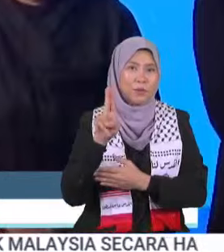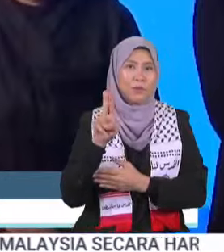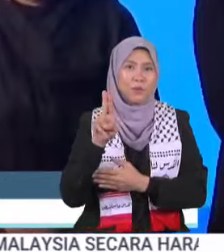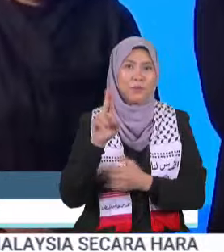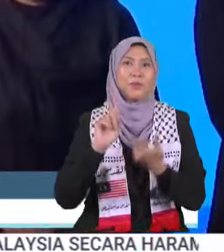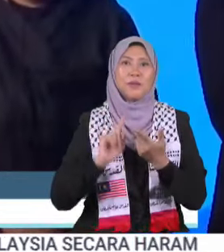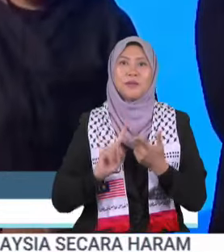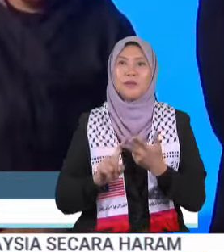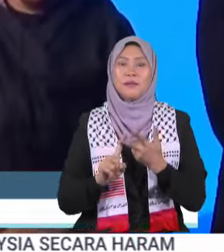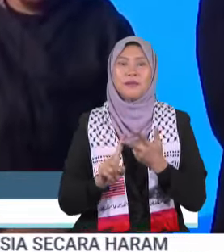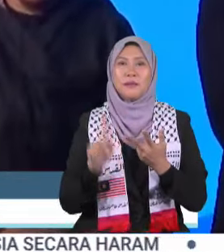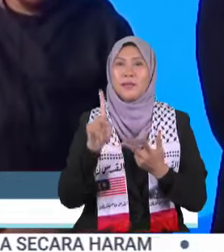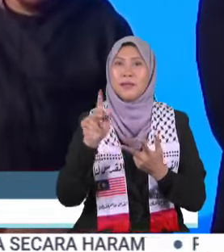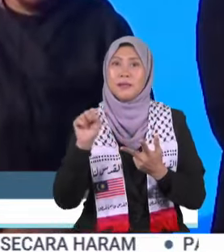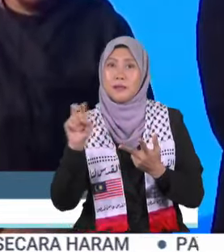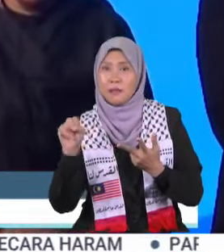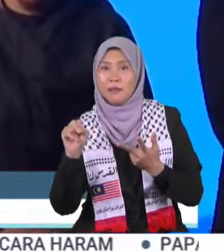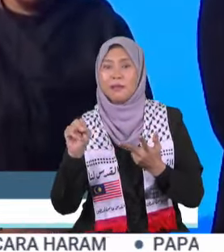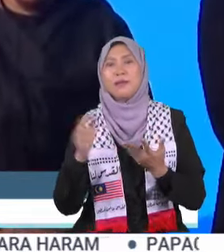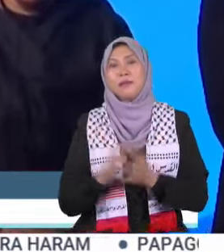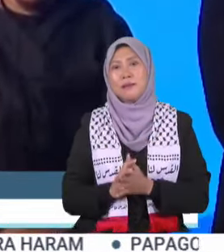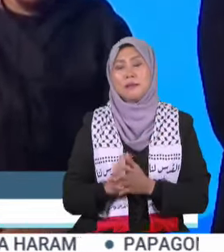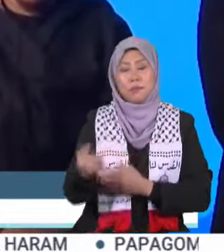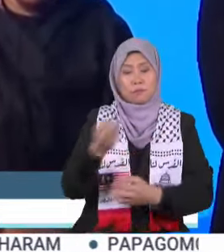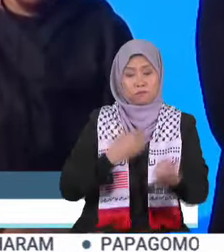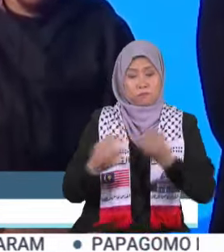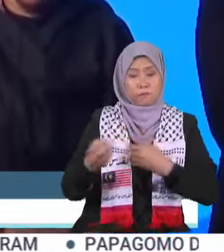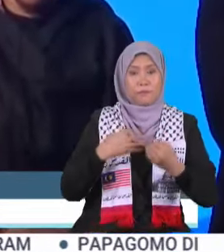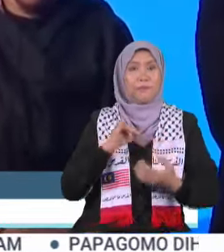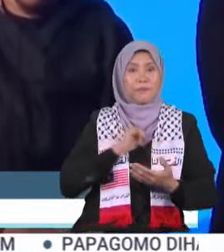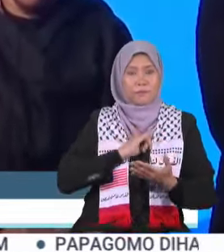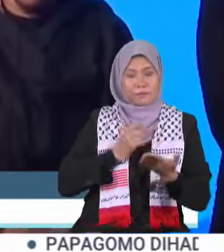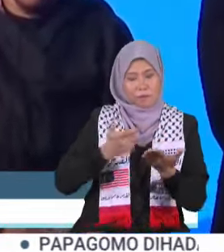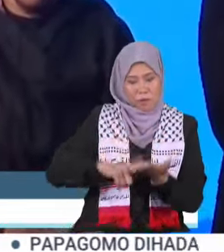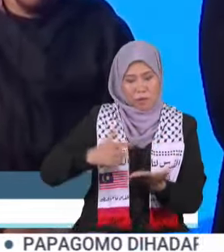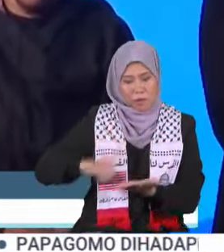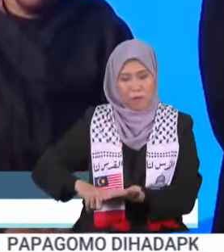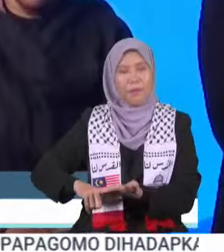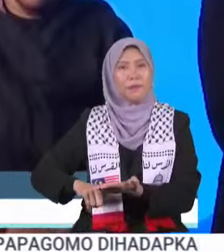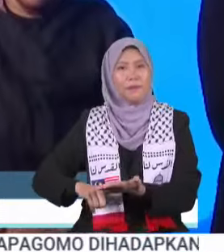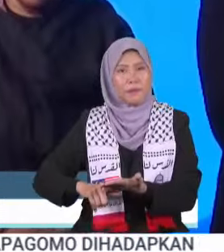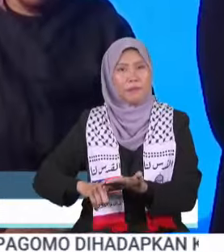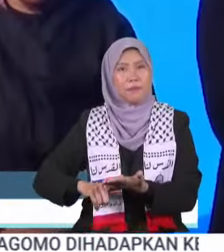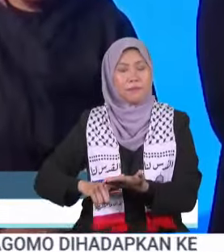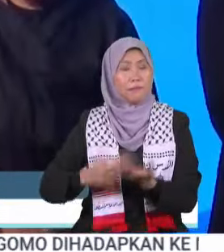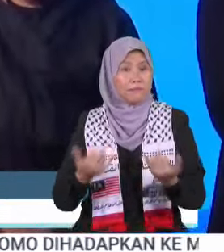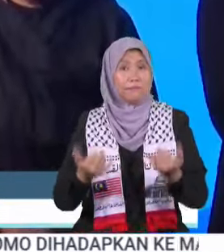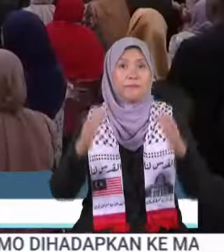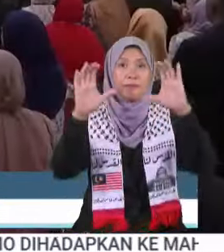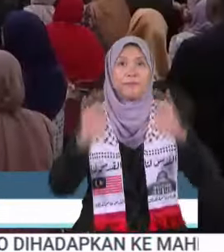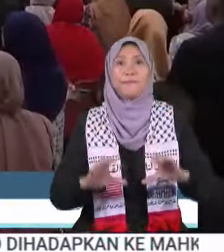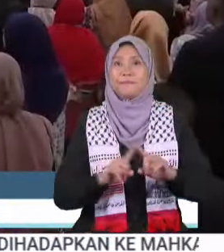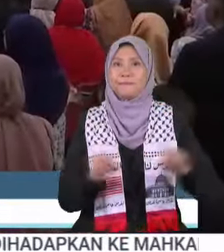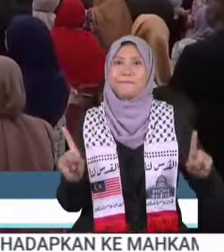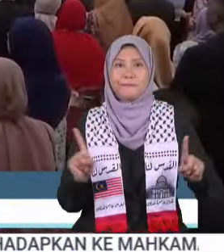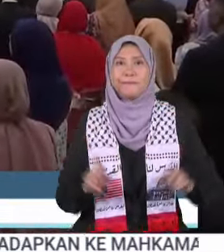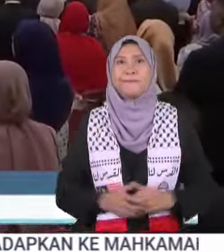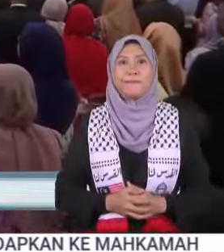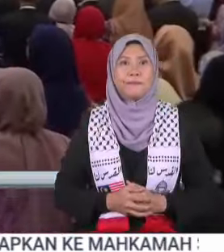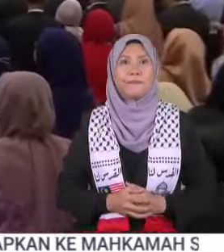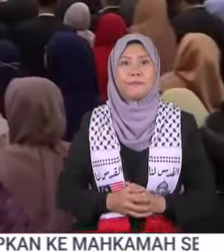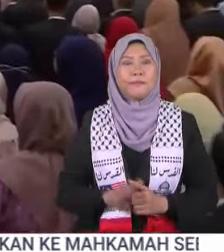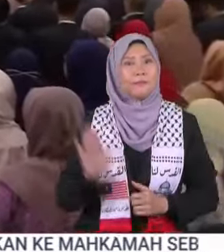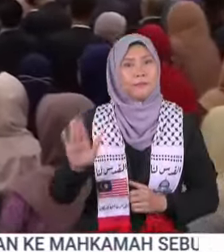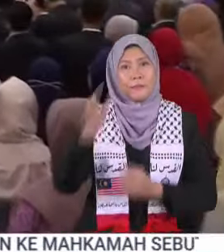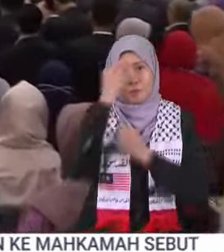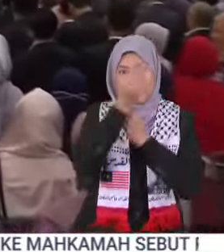jug untuk makluman saya supaya ada pendekatan yang agak berbeza